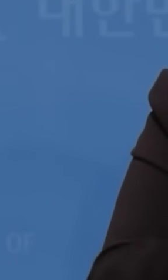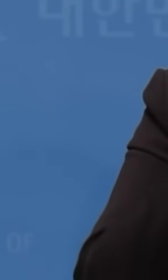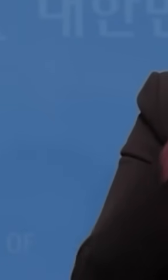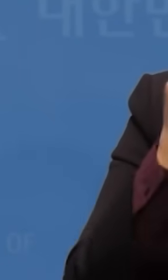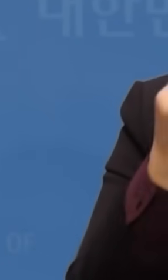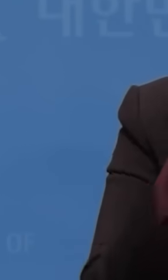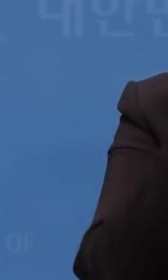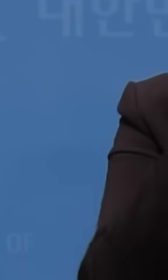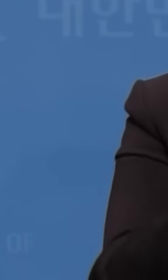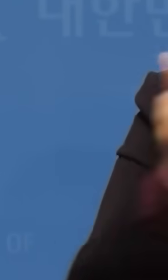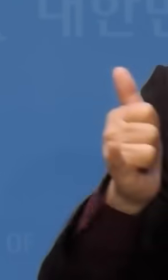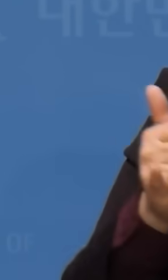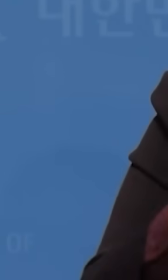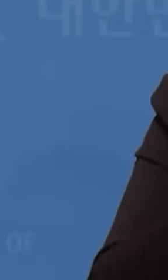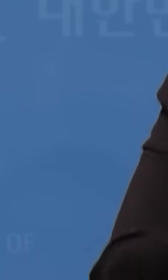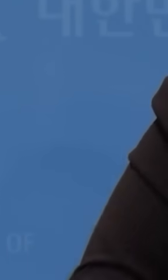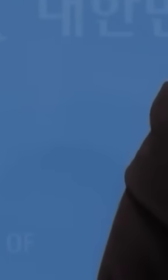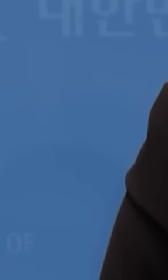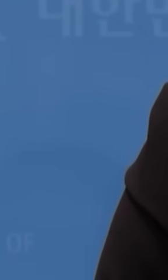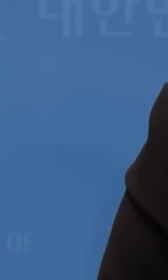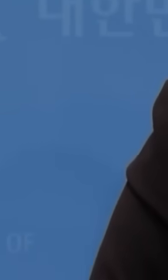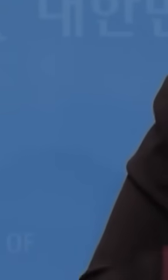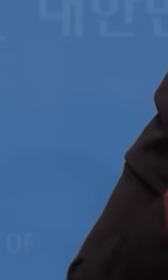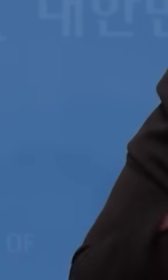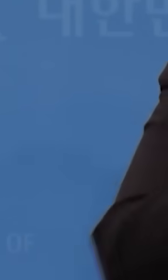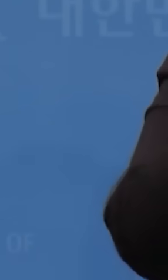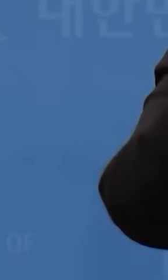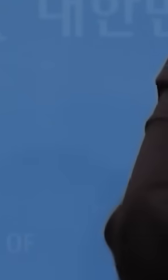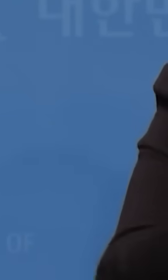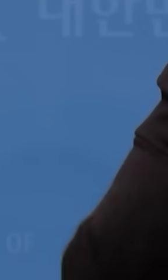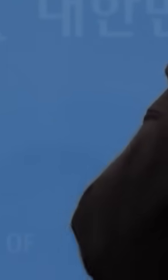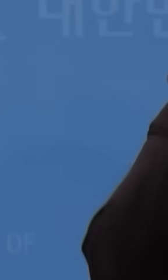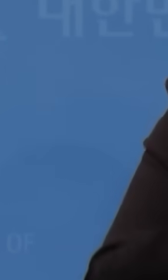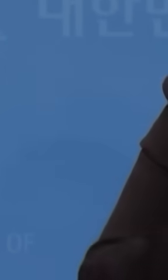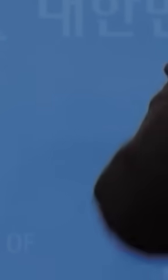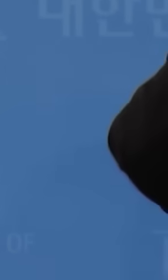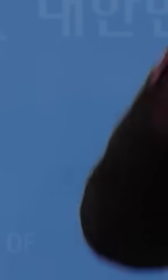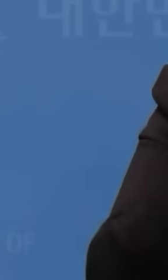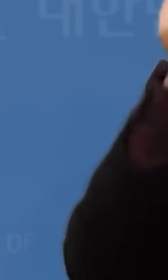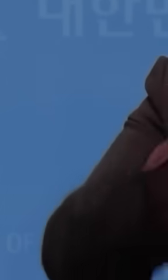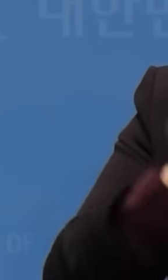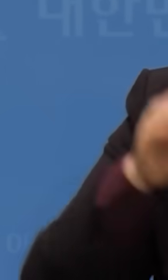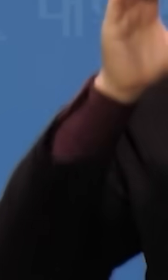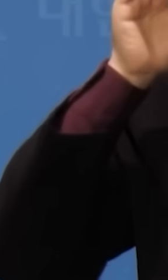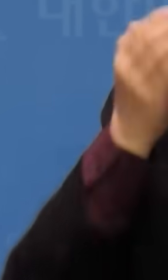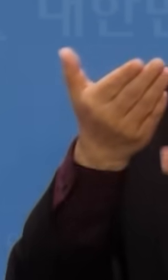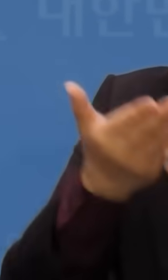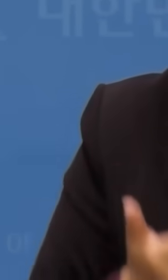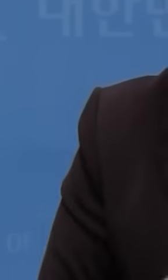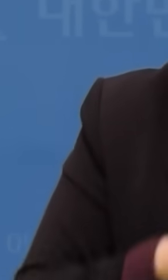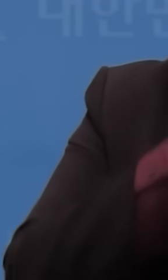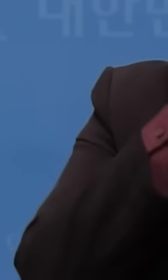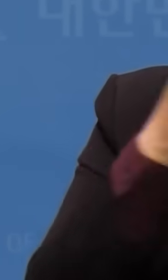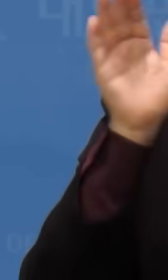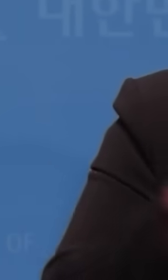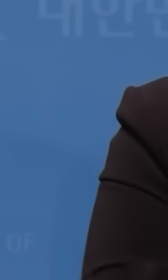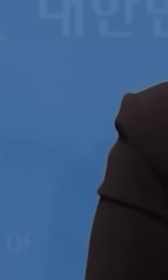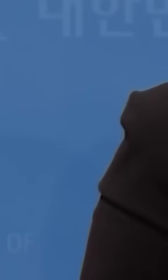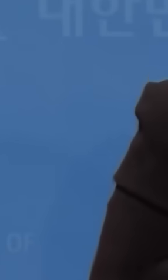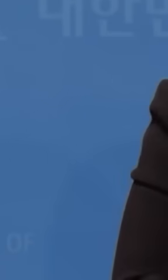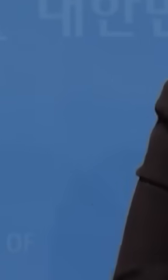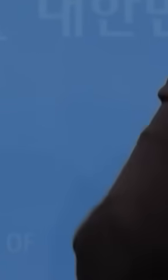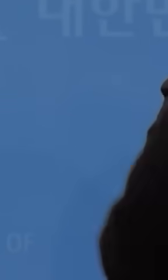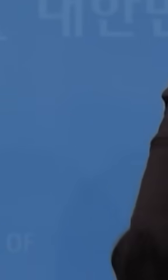좋겠습니다. 우리 마을, 우리 동네 어려운 곳, 젊은 청년들이 고민을 들어주고 커다란 나무 같은 국회의원이었으면